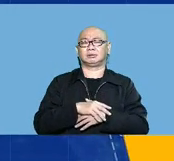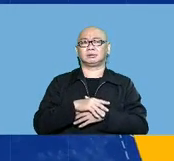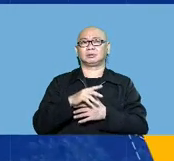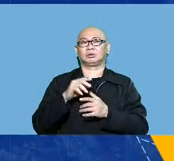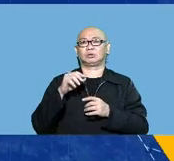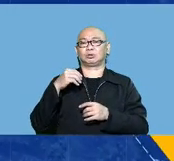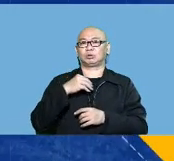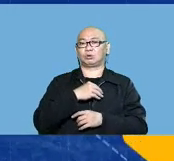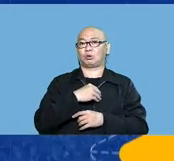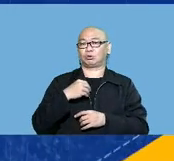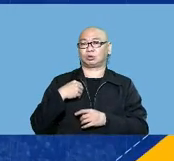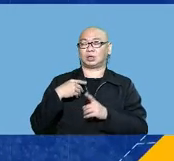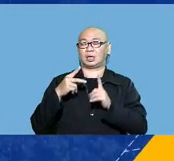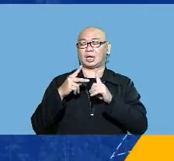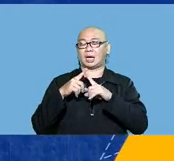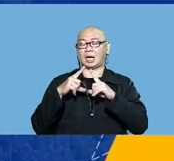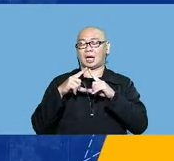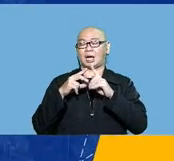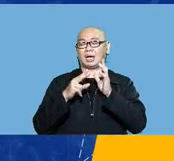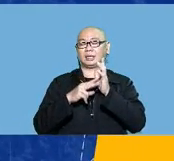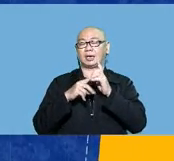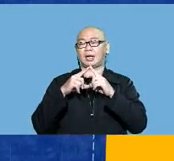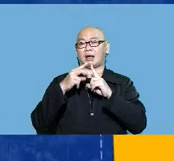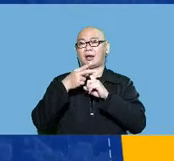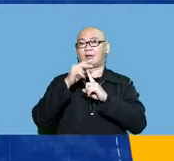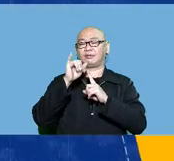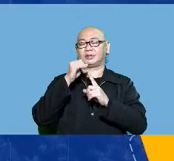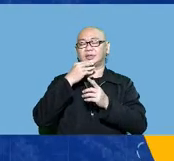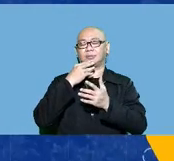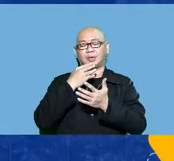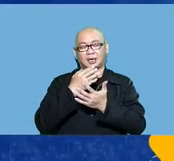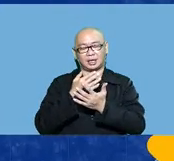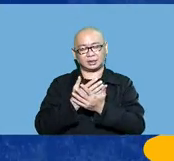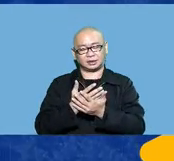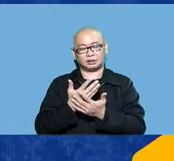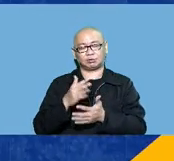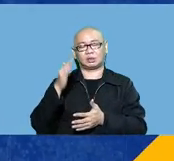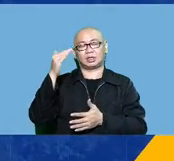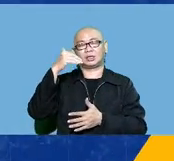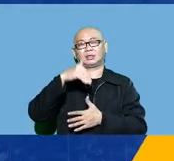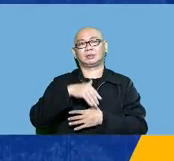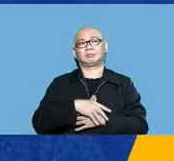Hanafi atau nuwun SPOG rawuhnya, Asta